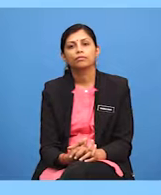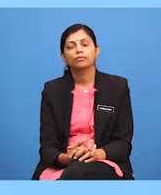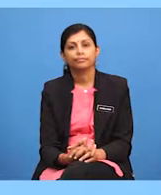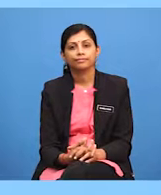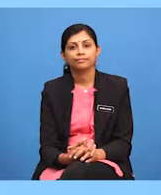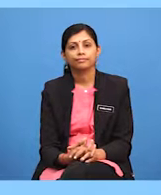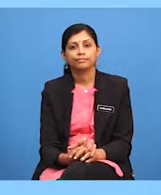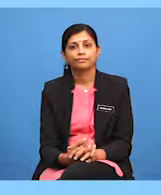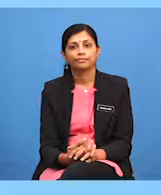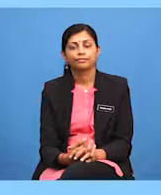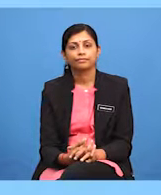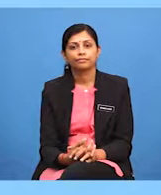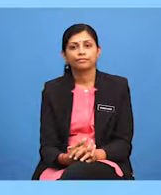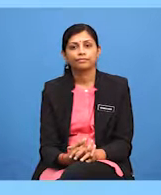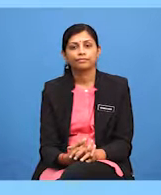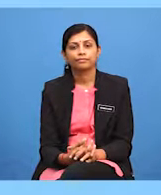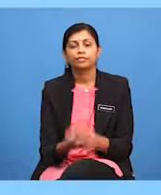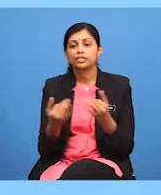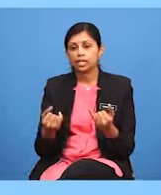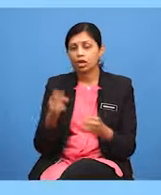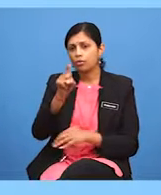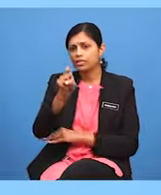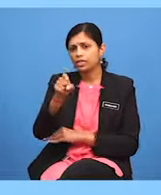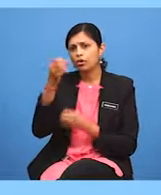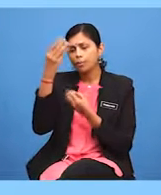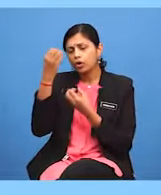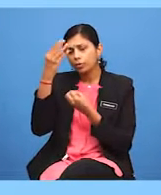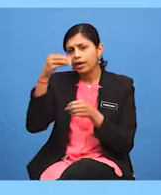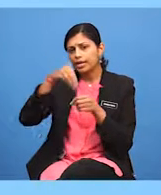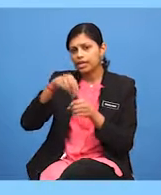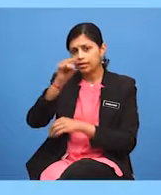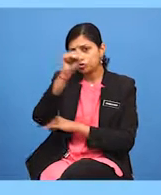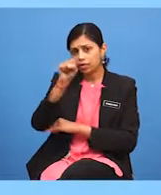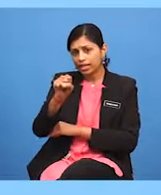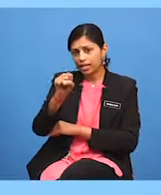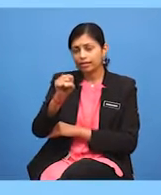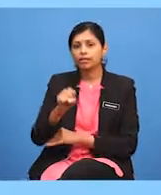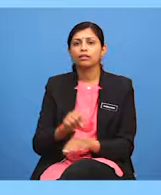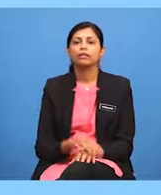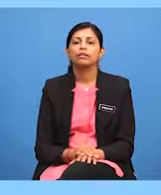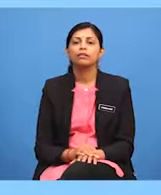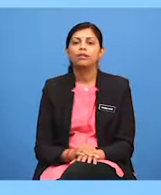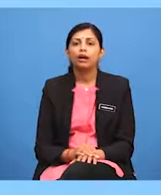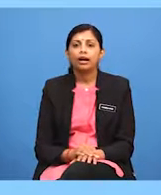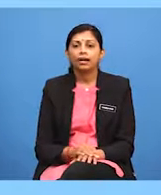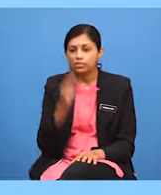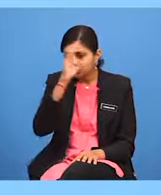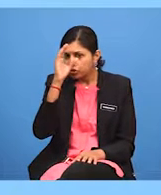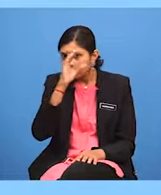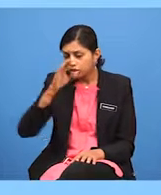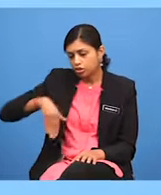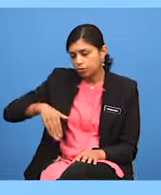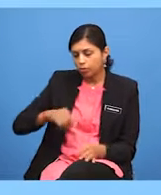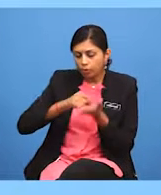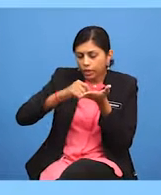Murid-murid perlu mengenal pasti maklumat yang diberikan terlebih dahulu sebelum menyelesaikan